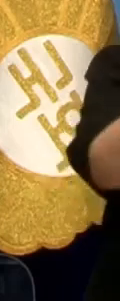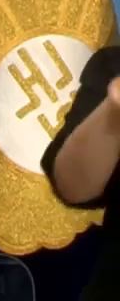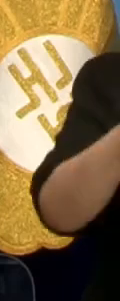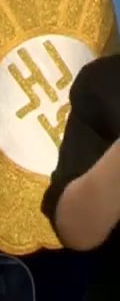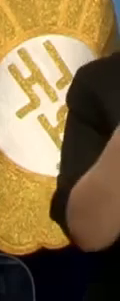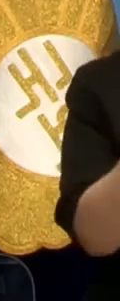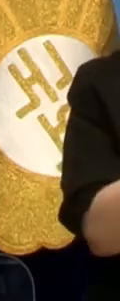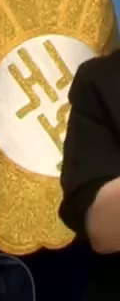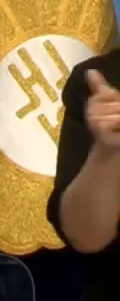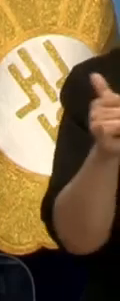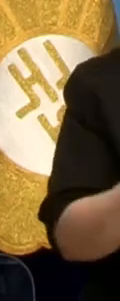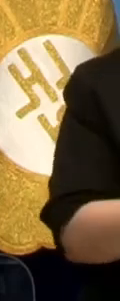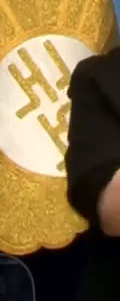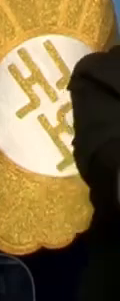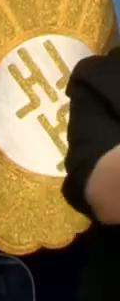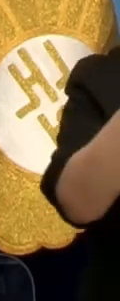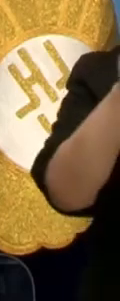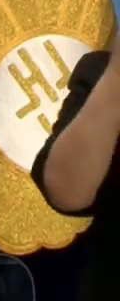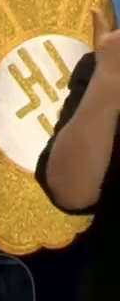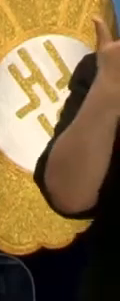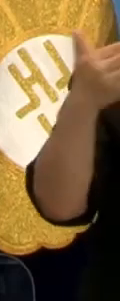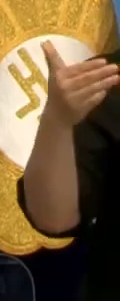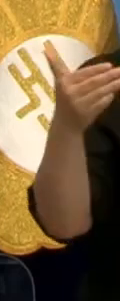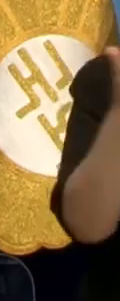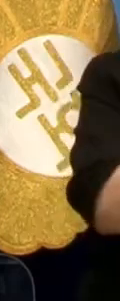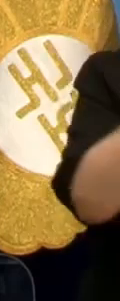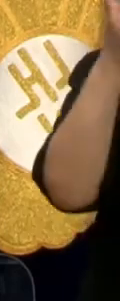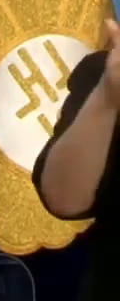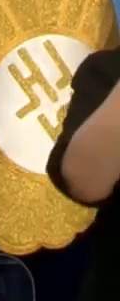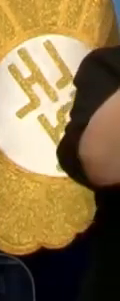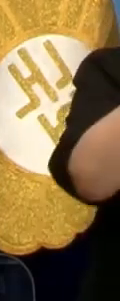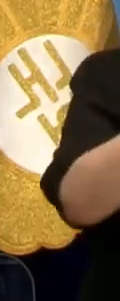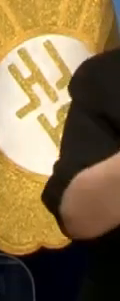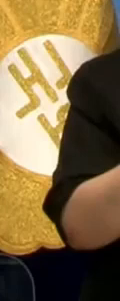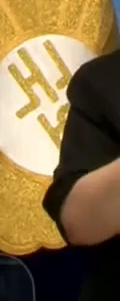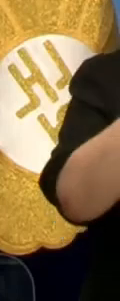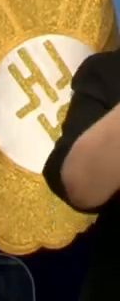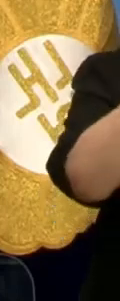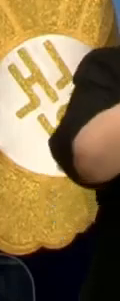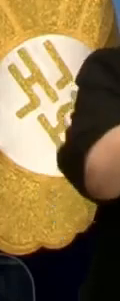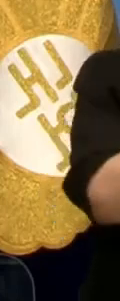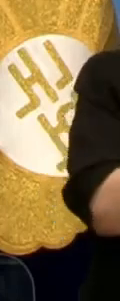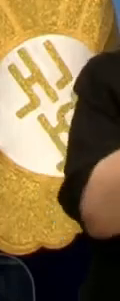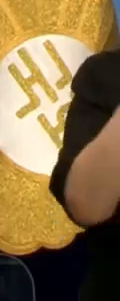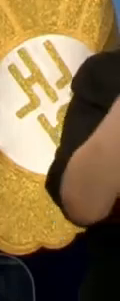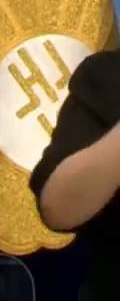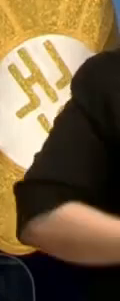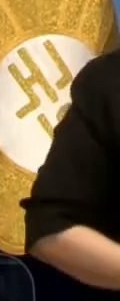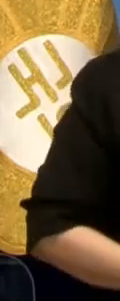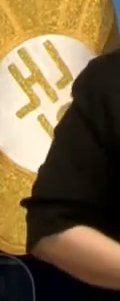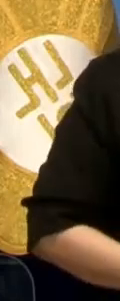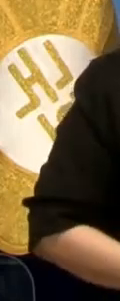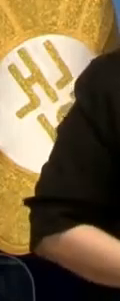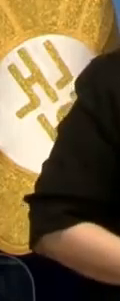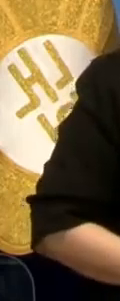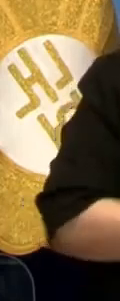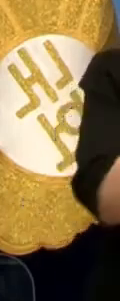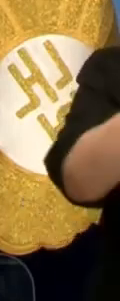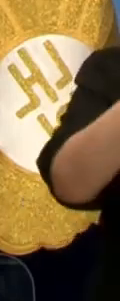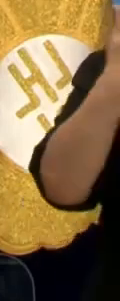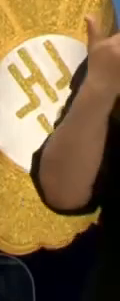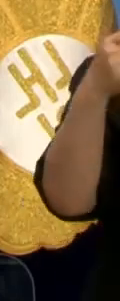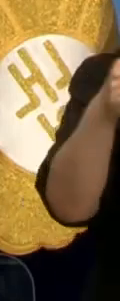되어버린 19세부터 29세까지의 청년 약 700만 명으로 추정됩니다. 이분들에게